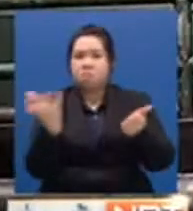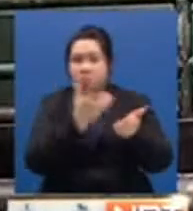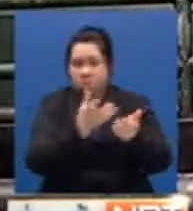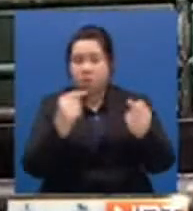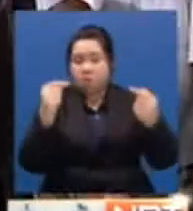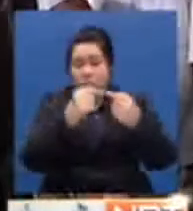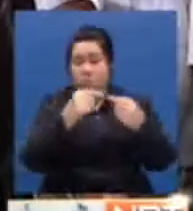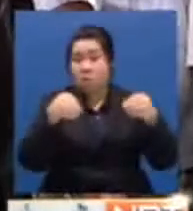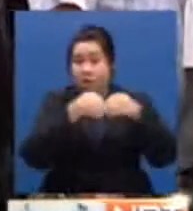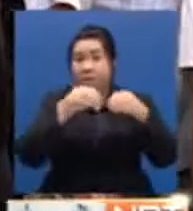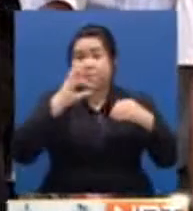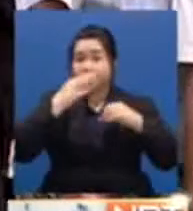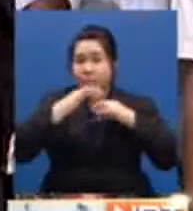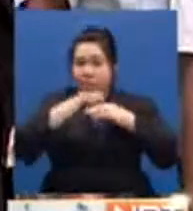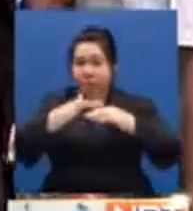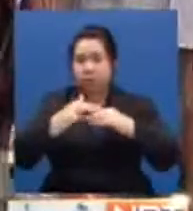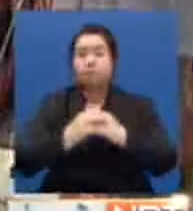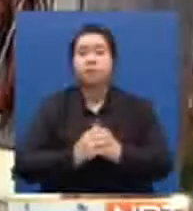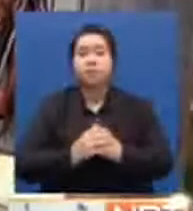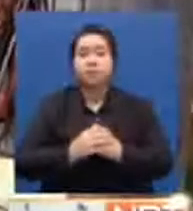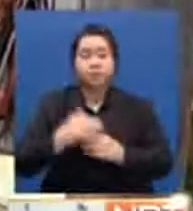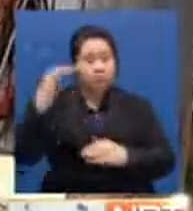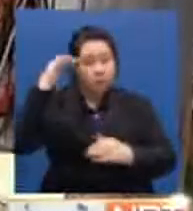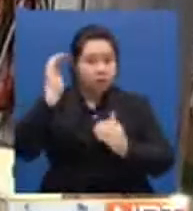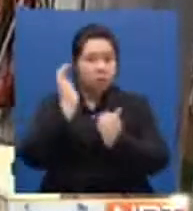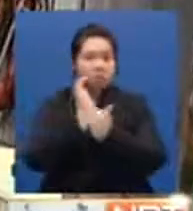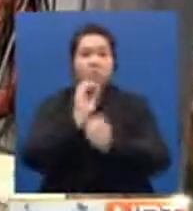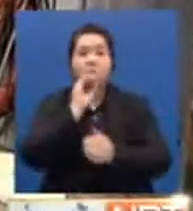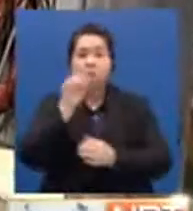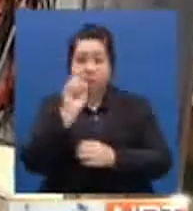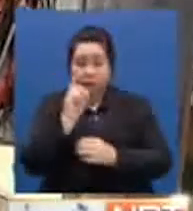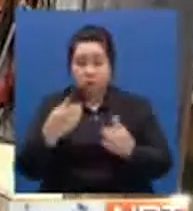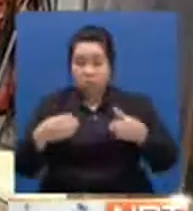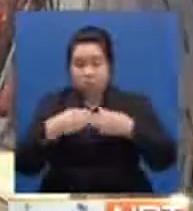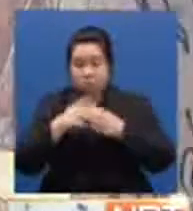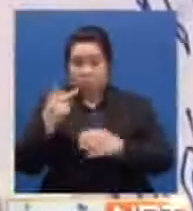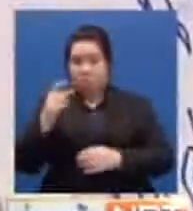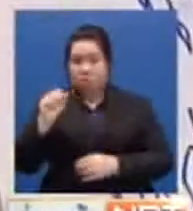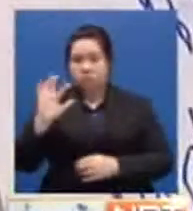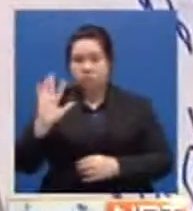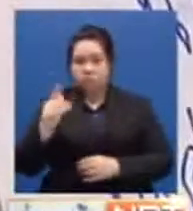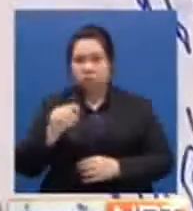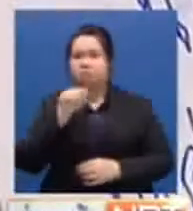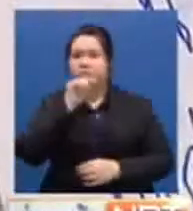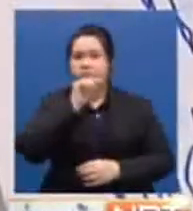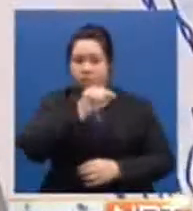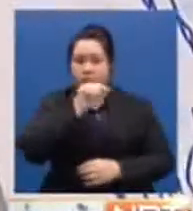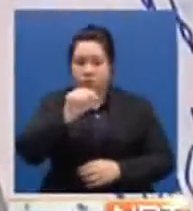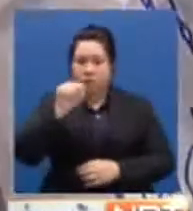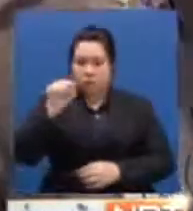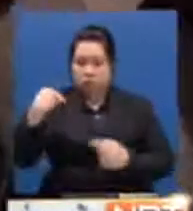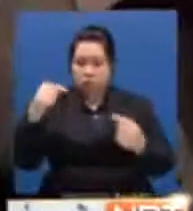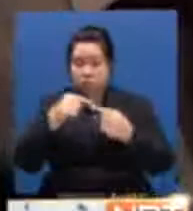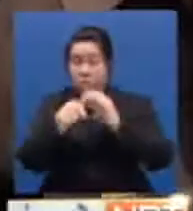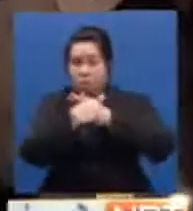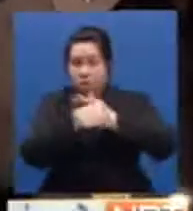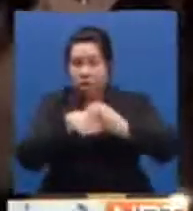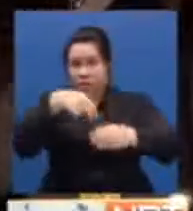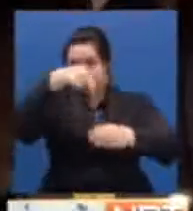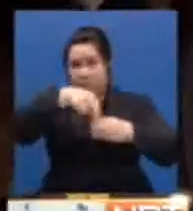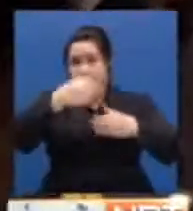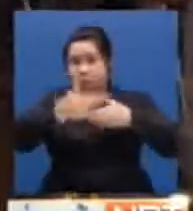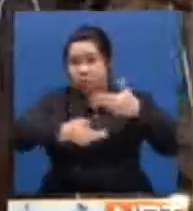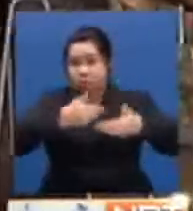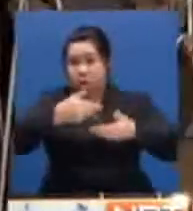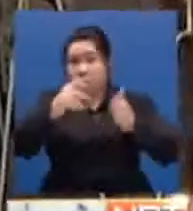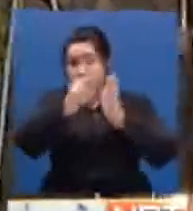ายฝั่งพลตำรวจเอกสมยศกล่าวว่าหลังจากทางคณะรักษาความสงบแห่งชาติได้กำชับเกี่ยวกับปัญหาการลักลอบการค้าน้ำมันเถื่อน